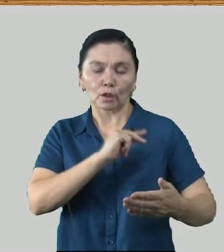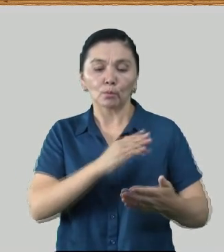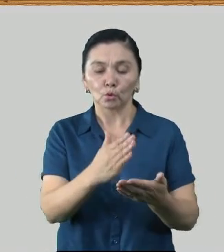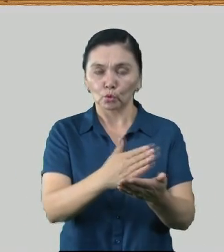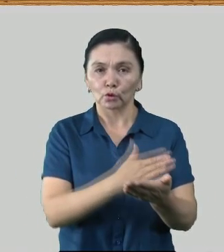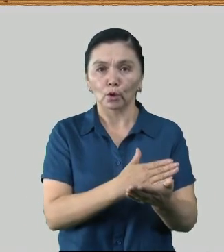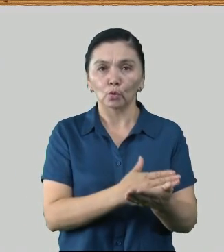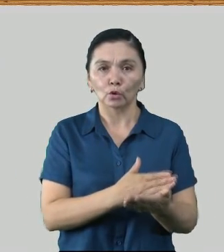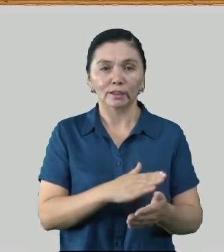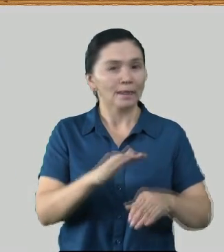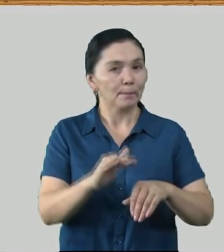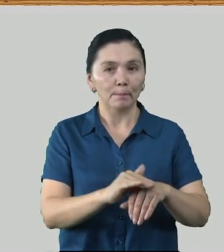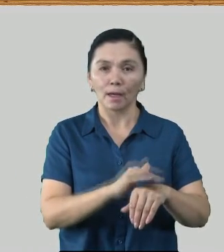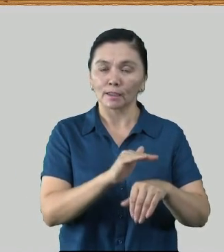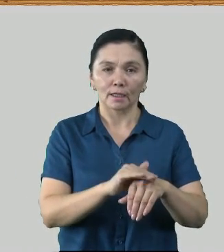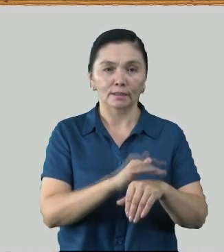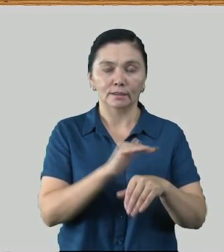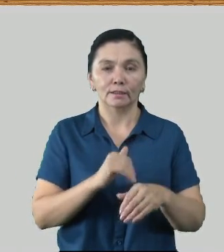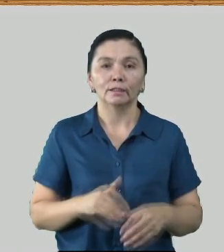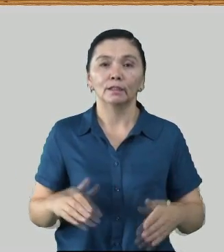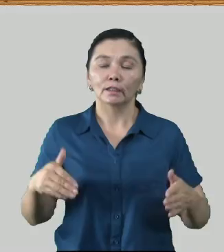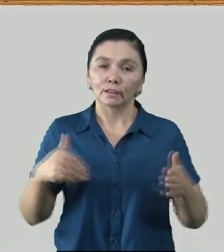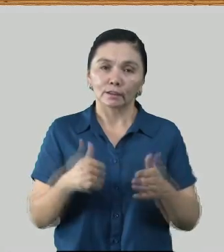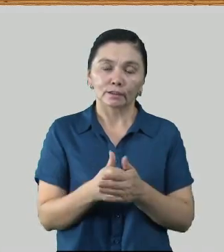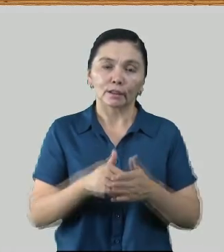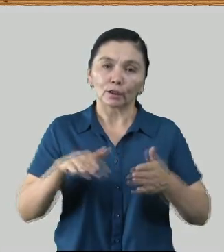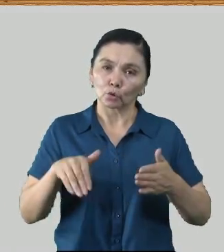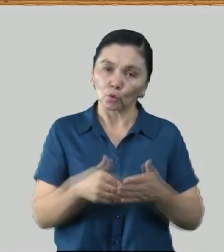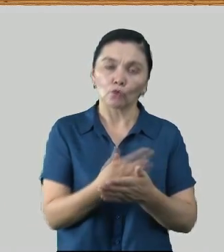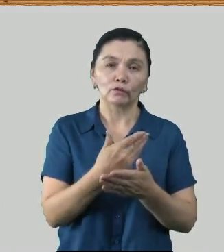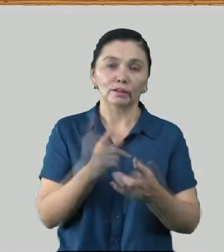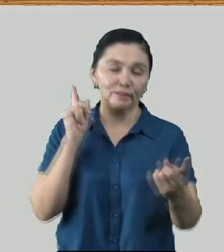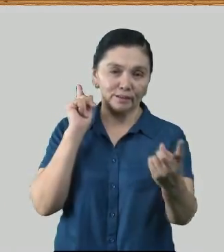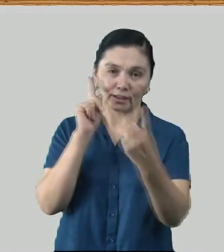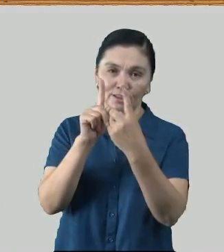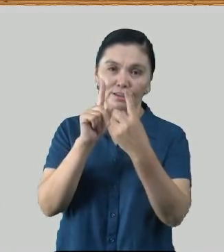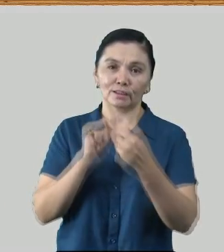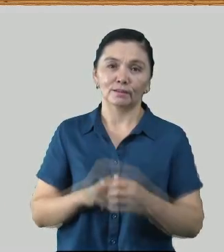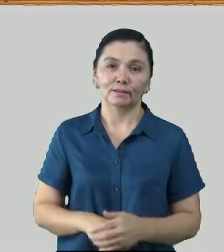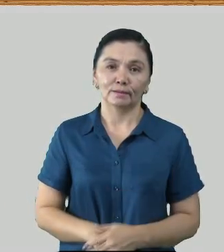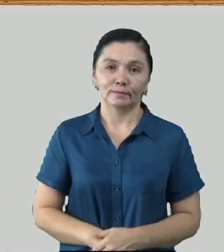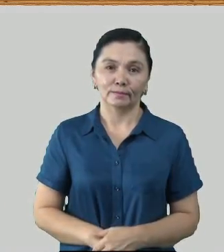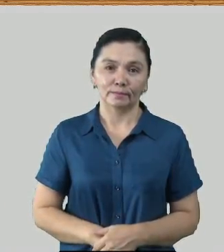на уроке. Молодцы! До новых встреч!